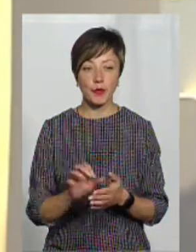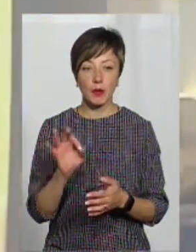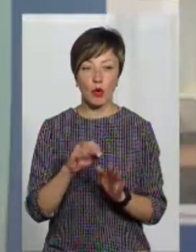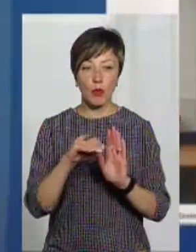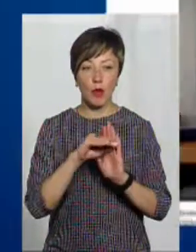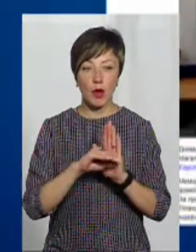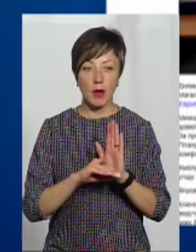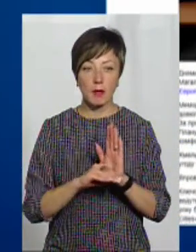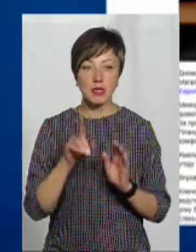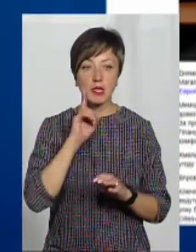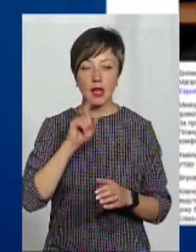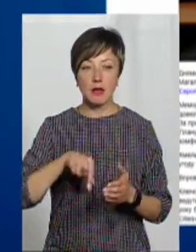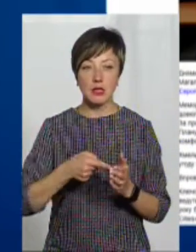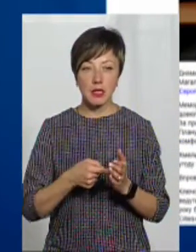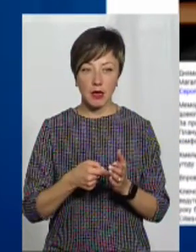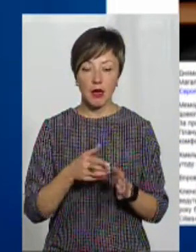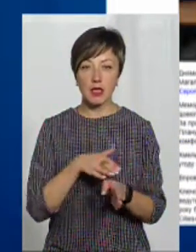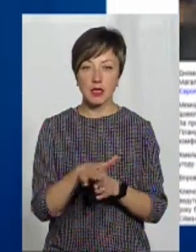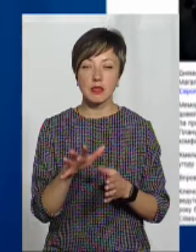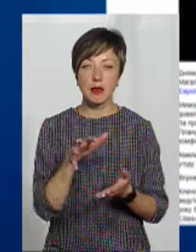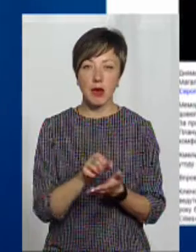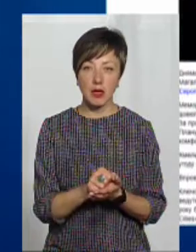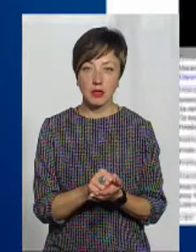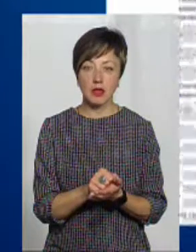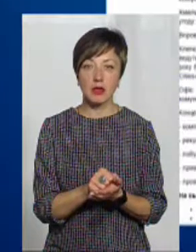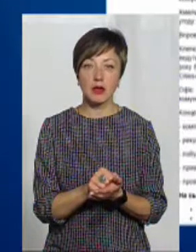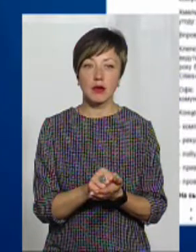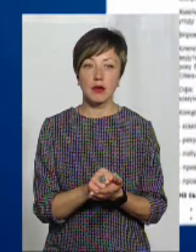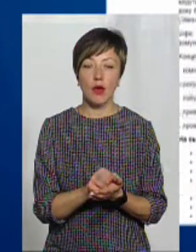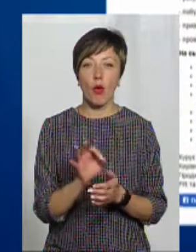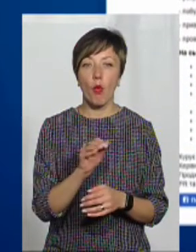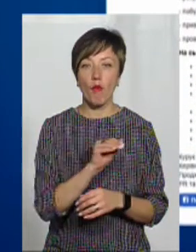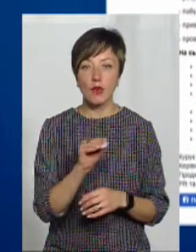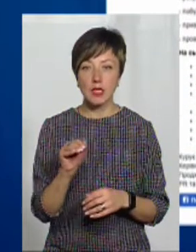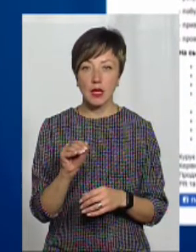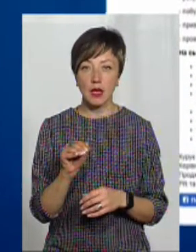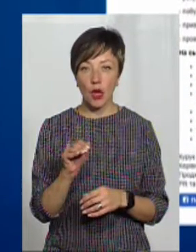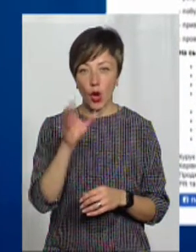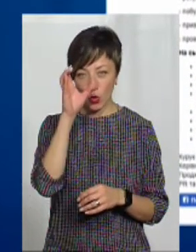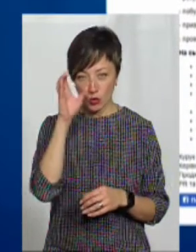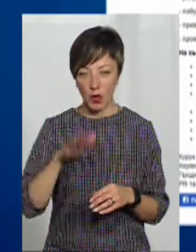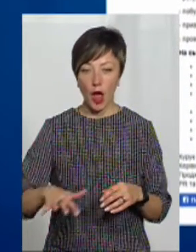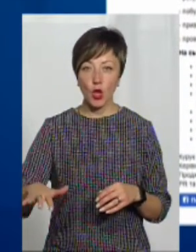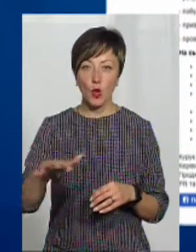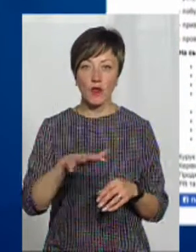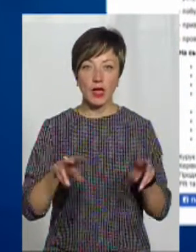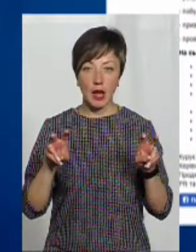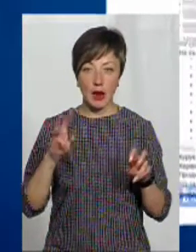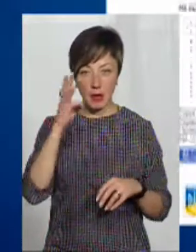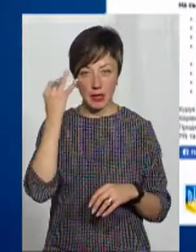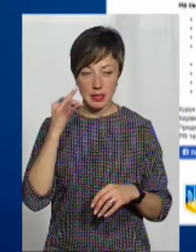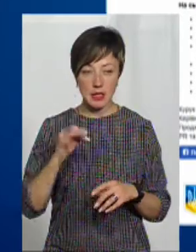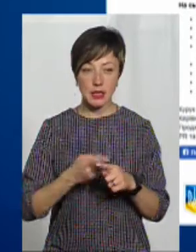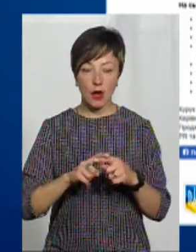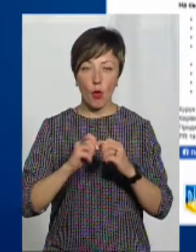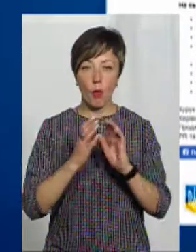щодо програми «Зелені міста». Його реалізацією буде займатися офіс «Розумне довкілля Хмельницький», а його концепція